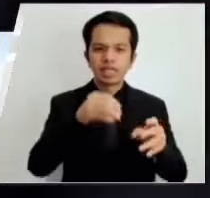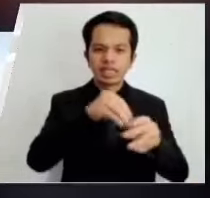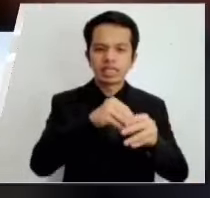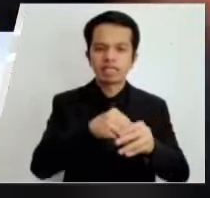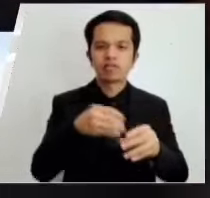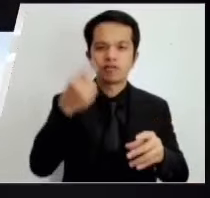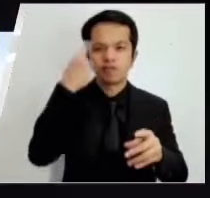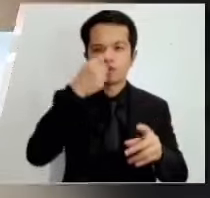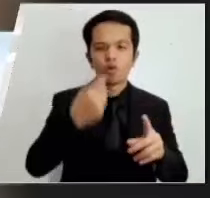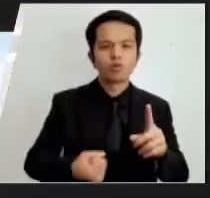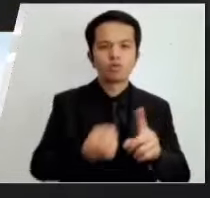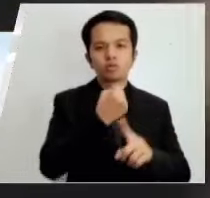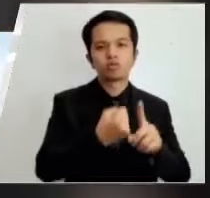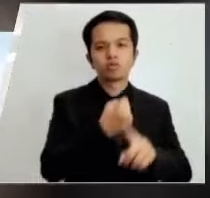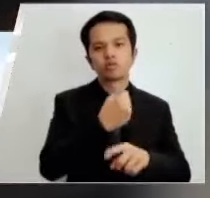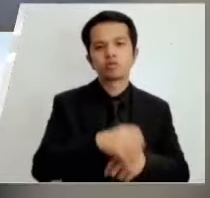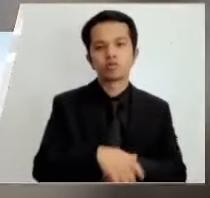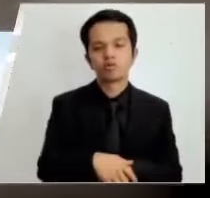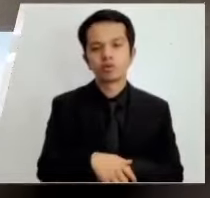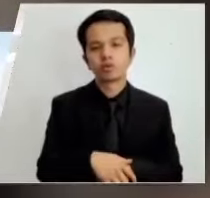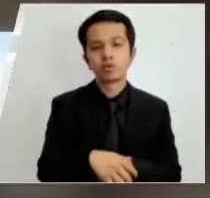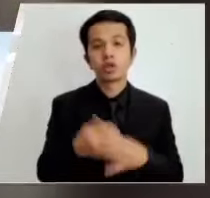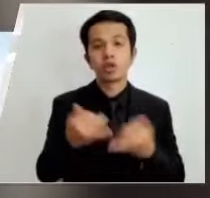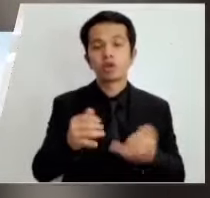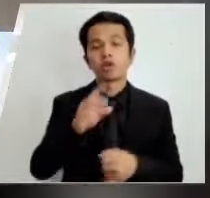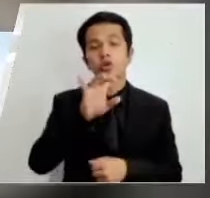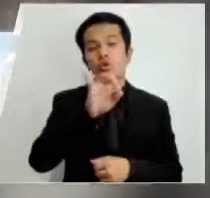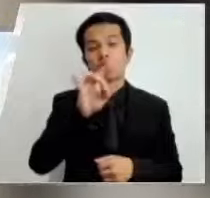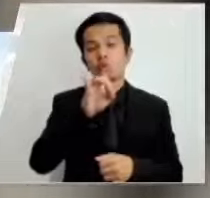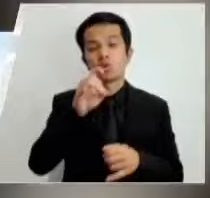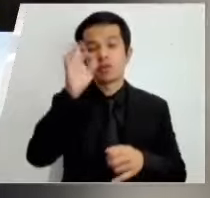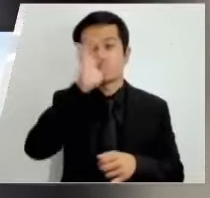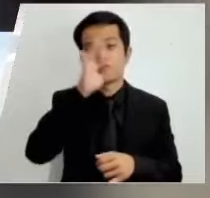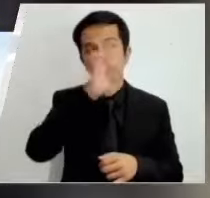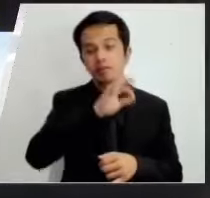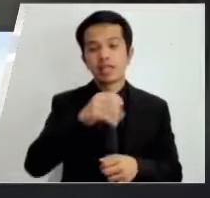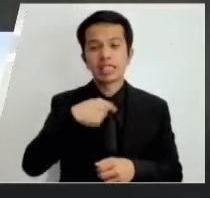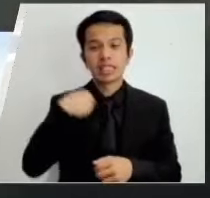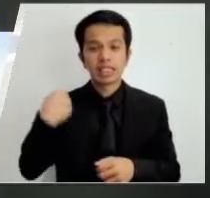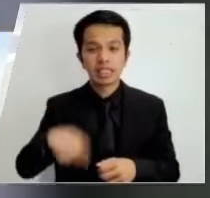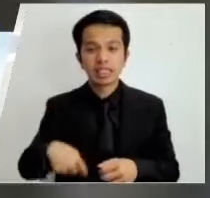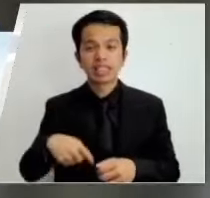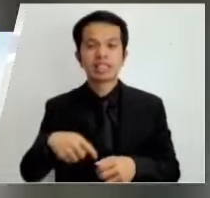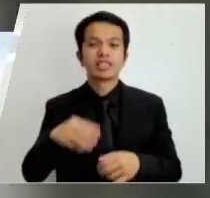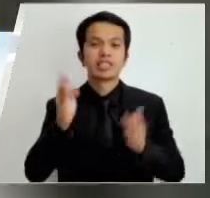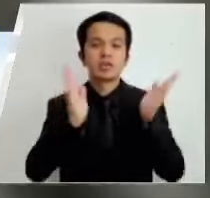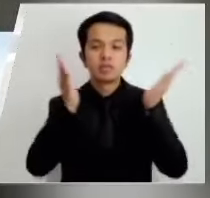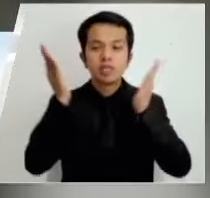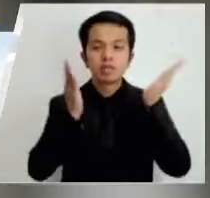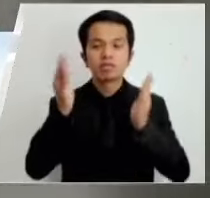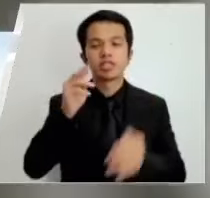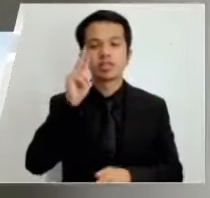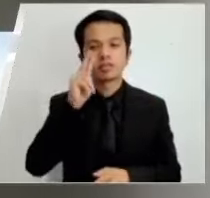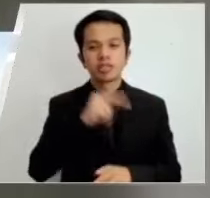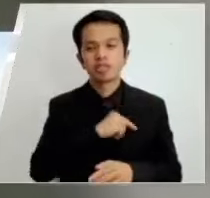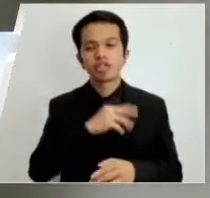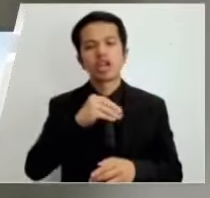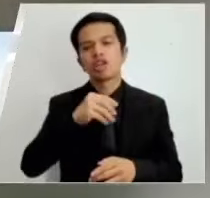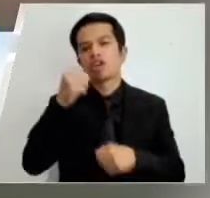Ngayong hapon, nasa mahigit 800 Filipino, Chinese, Malaysian, Vietnamese at iba pang foreigner ang